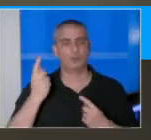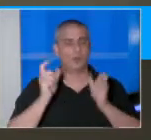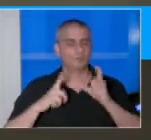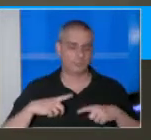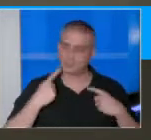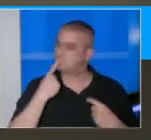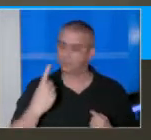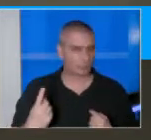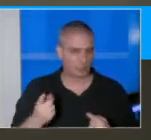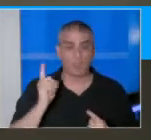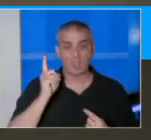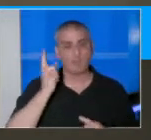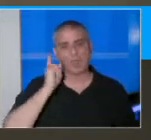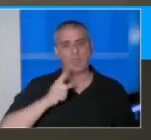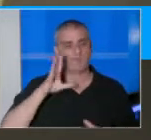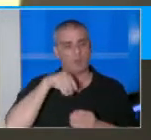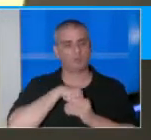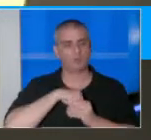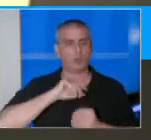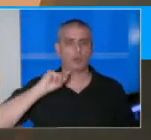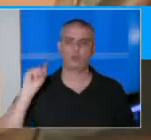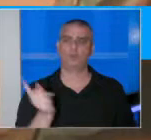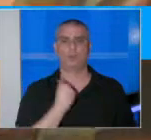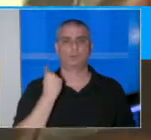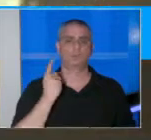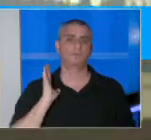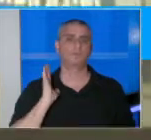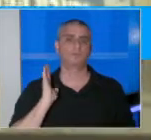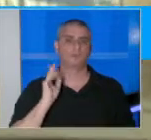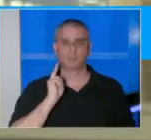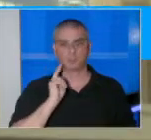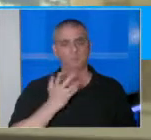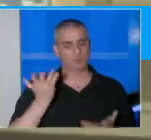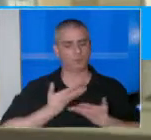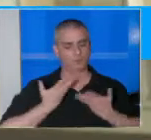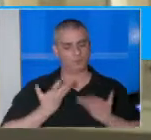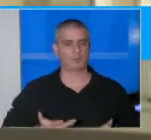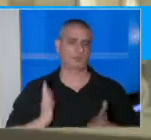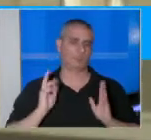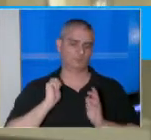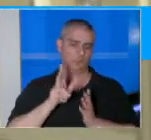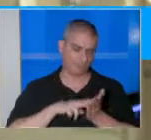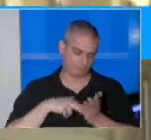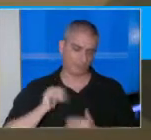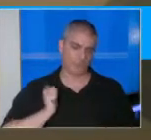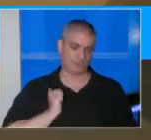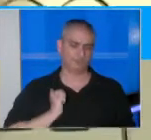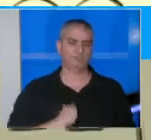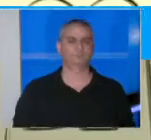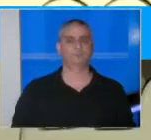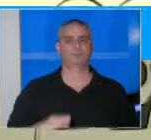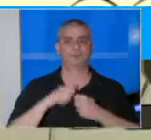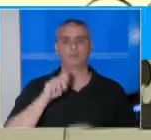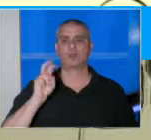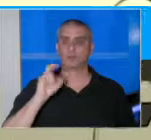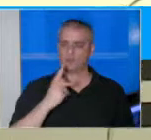תחיה איך שאתה רוצה, אבל אתה חייב להיות חלק מהקולקטיב שנושא בנטל, משלם מיסים ומשרת בצבא. חבר הכנסת עודד